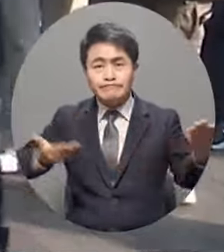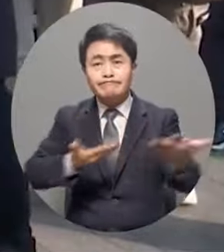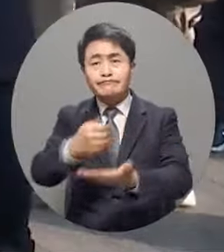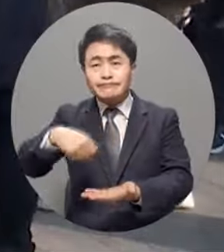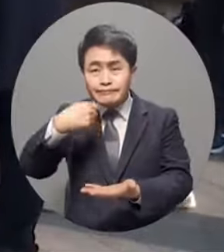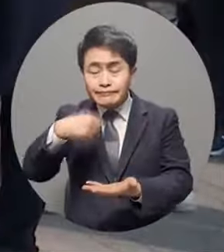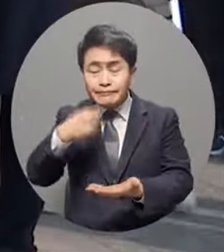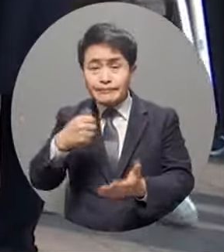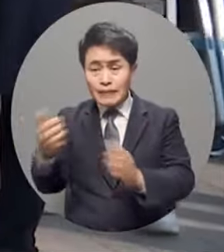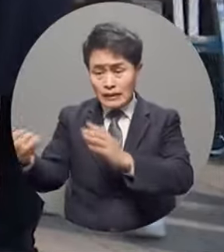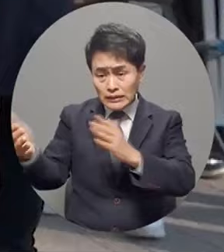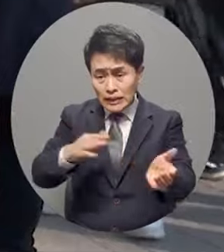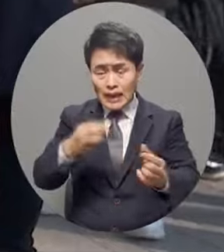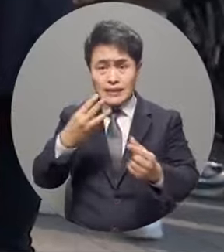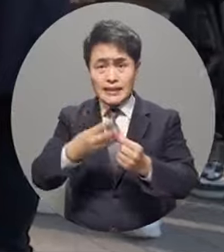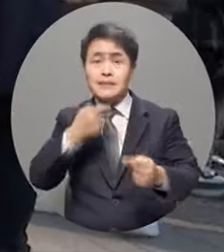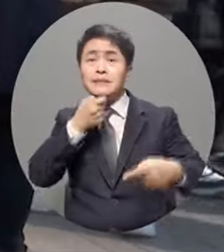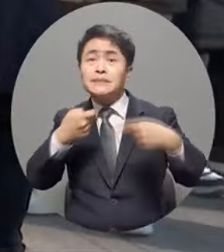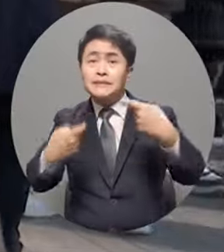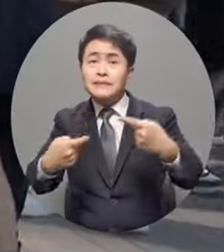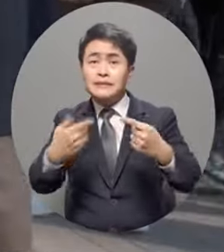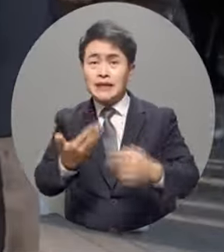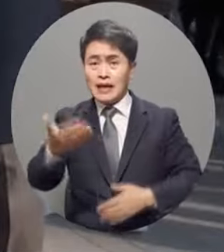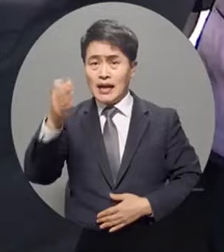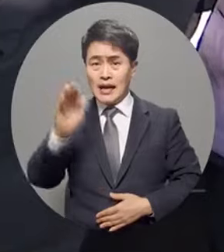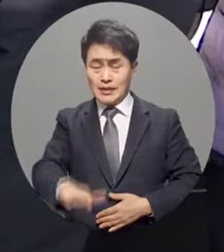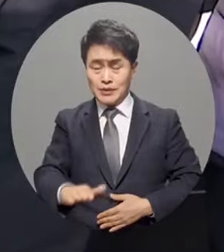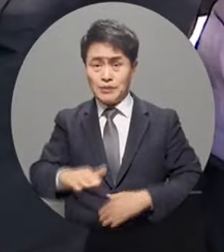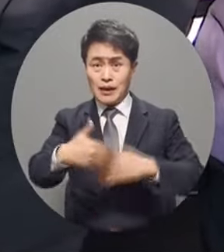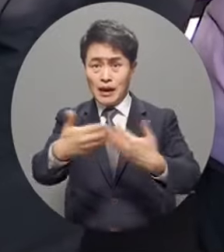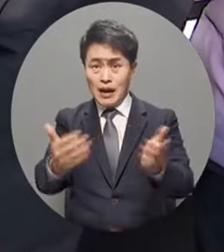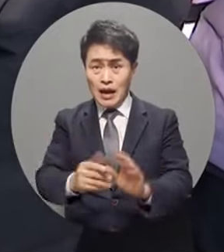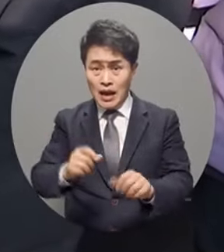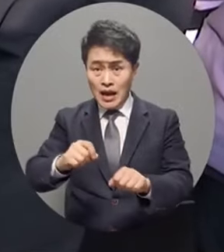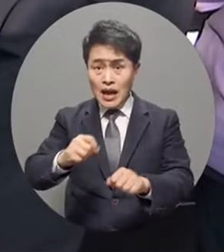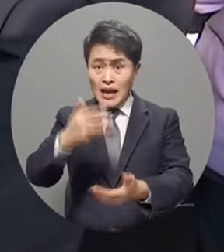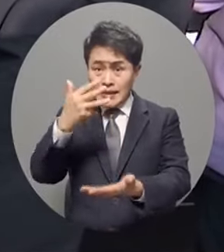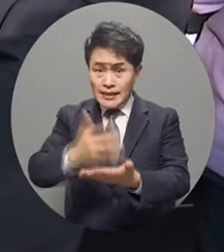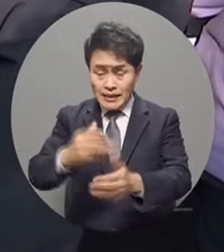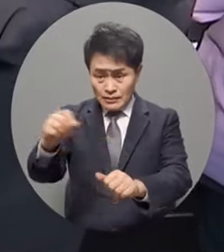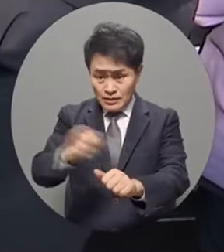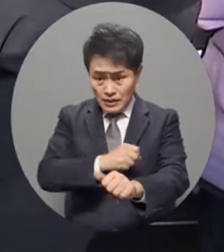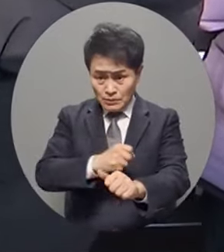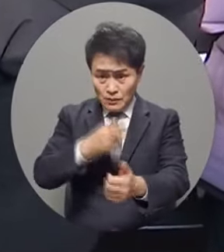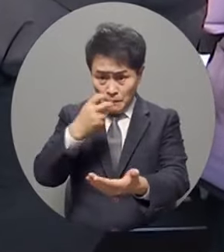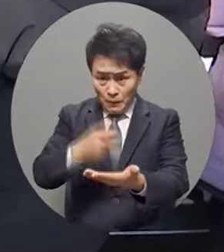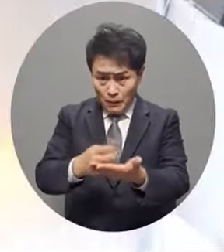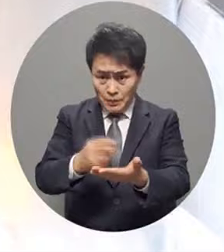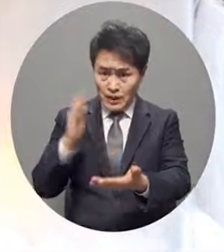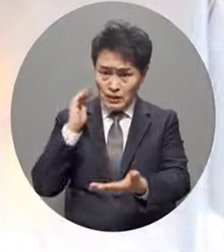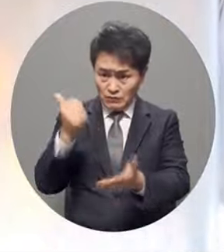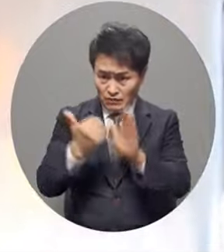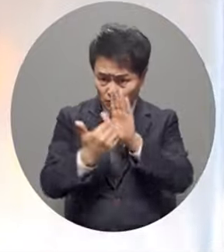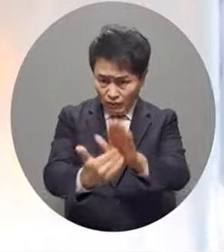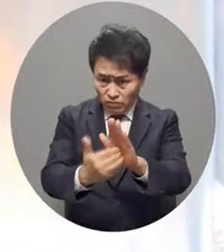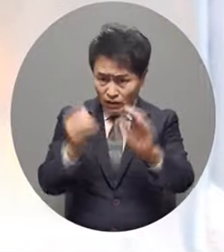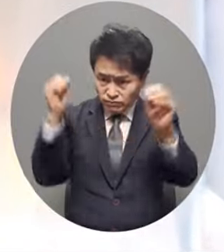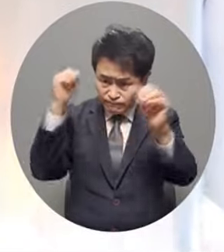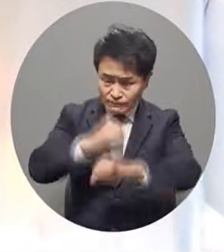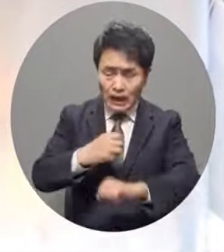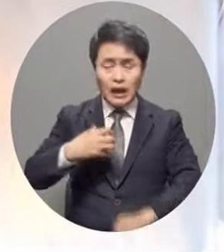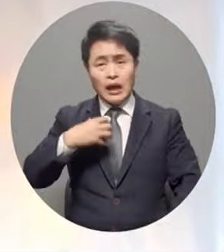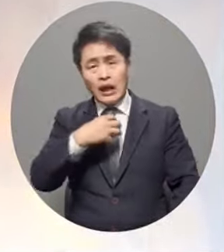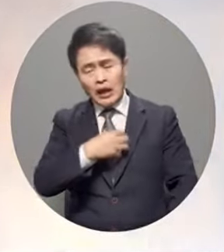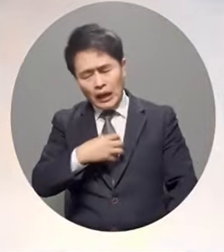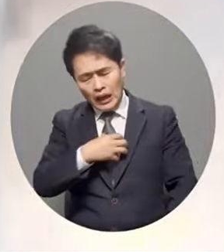참사 이후 세 번째 명절. 하지만 이태원 참사 특별법이 대통령의 거부권 행사로 무산되면서 괴로움과 미안함이